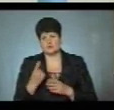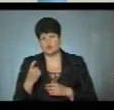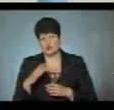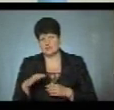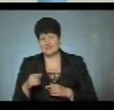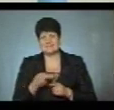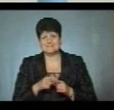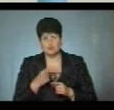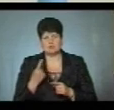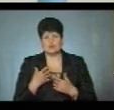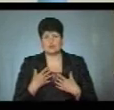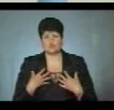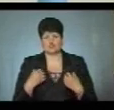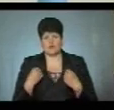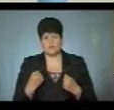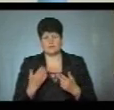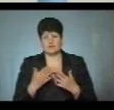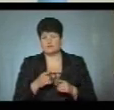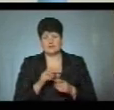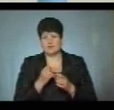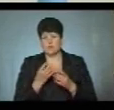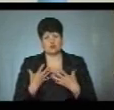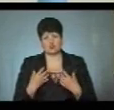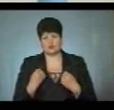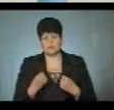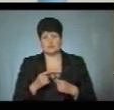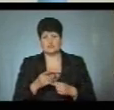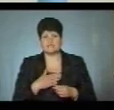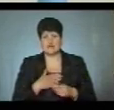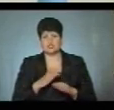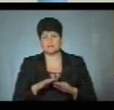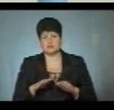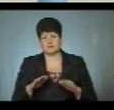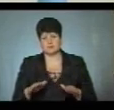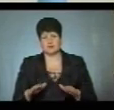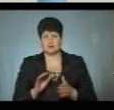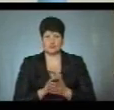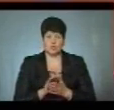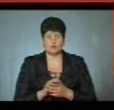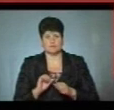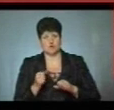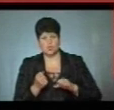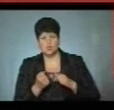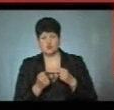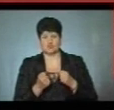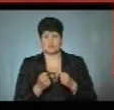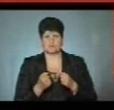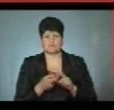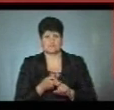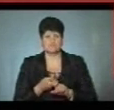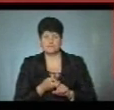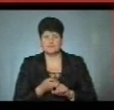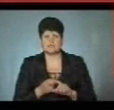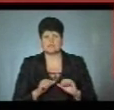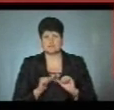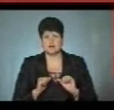з тих областей нас оздоровлюємо. Але щоб вони не просто там оздоровилися, а вони з нашими дітьми, десь навіть них знайомство, дружба нав'язується. Стараємося